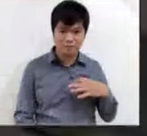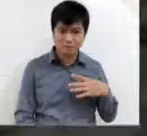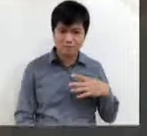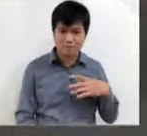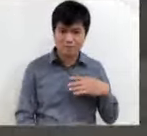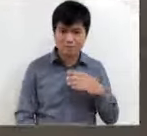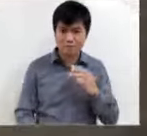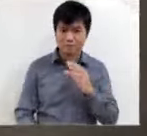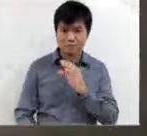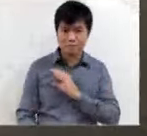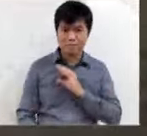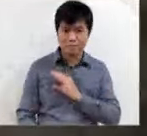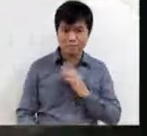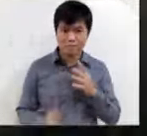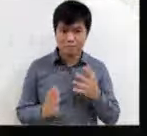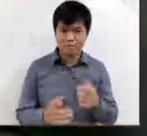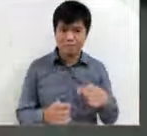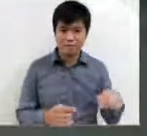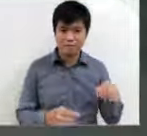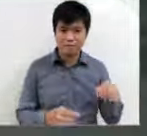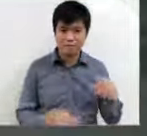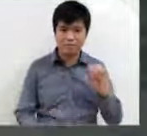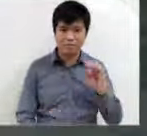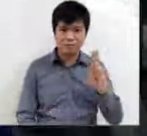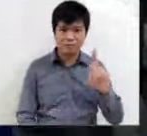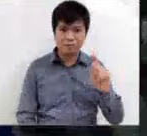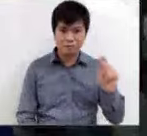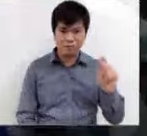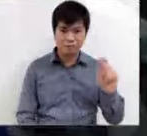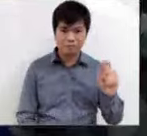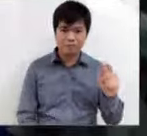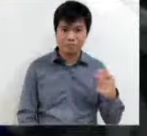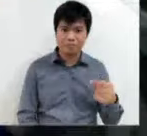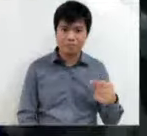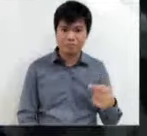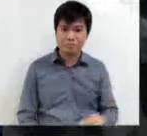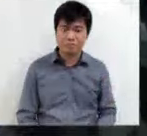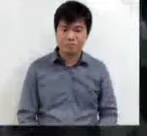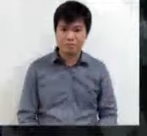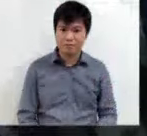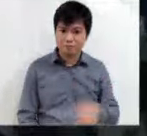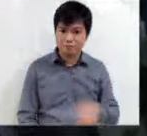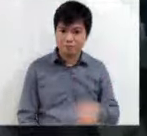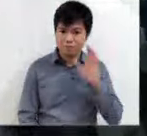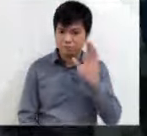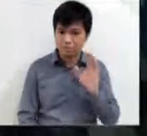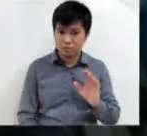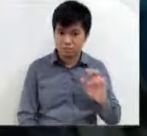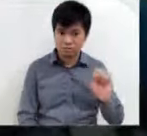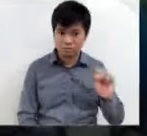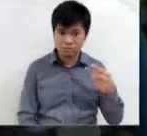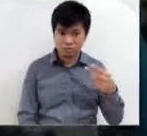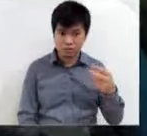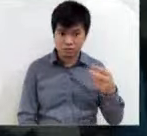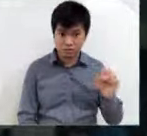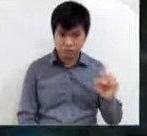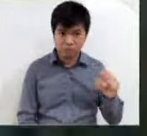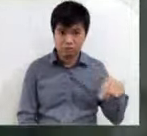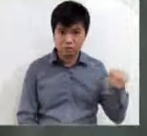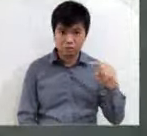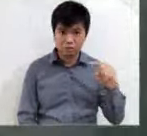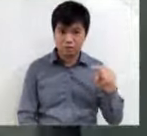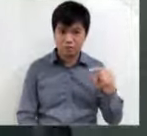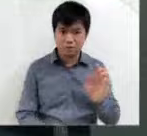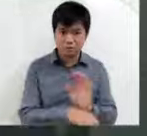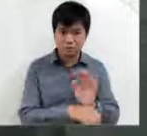Kyle Etchari na si Obed. Share ni Kyle, kakaiba itong Senior High, lalo na't relate much siya sa role na isang